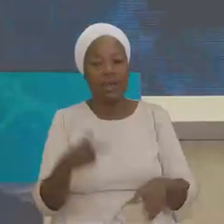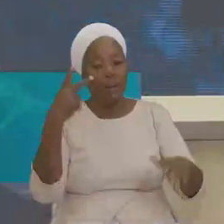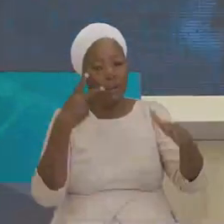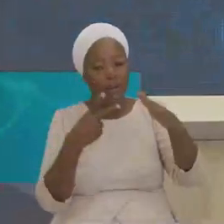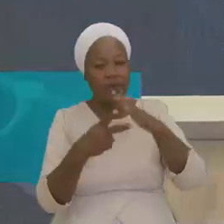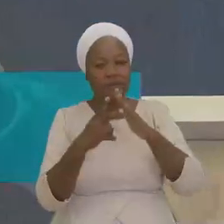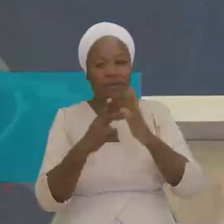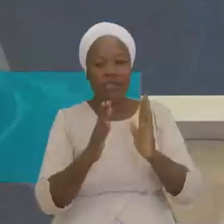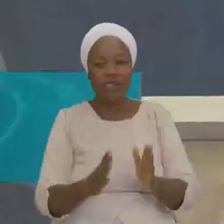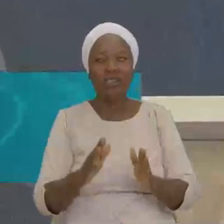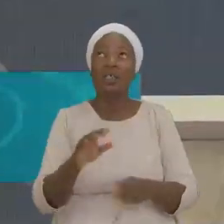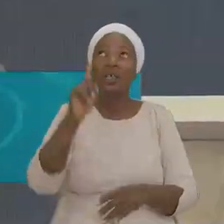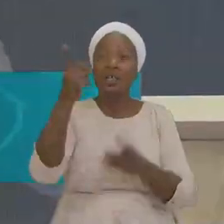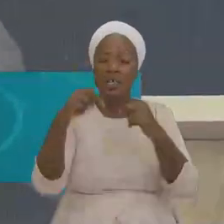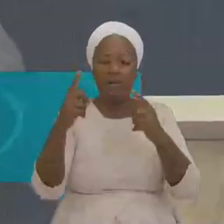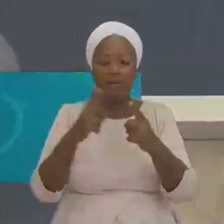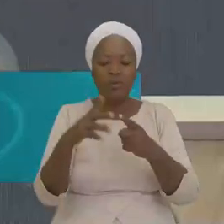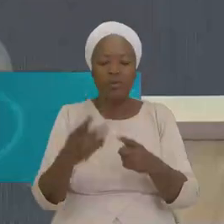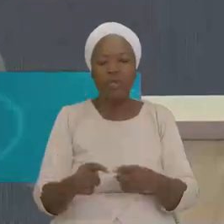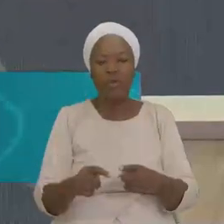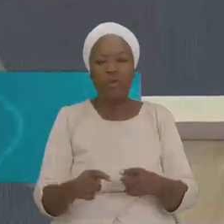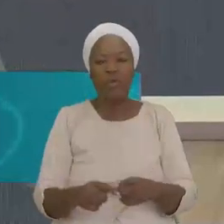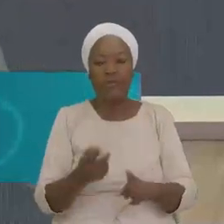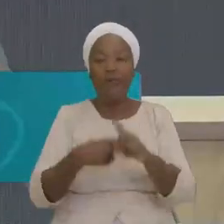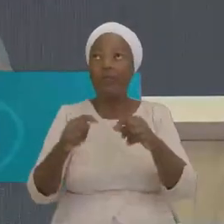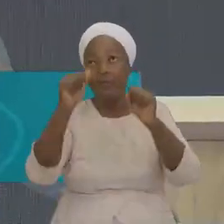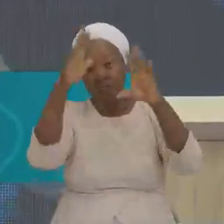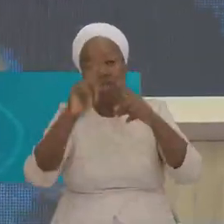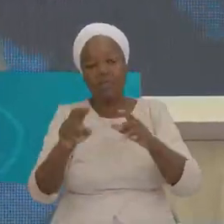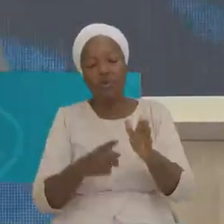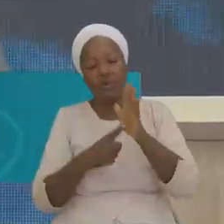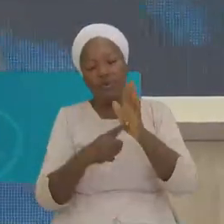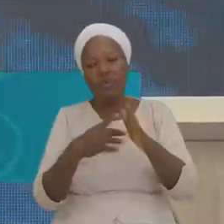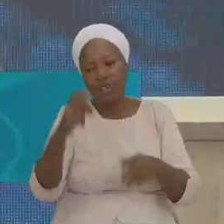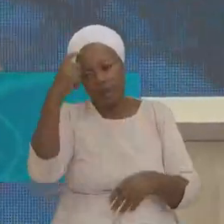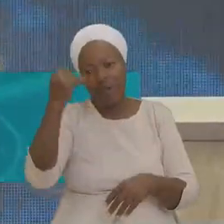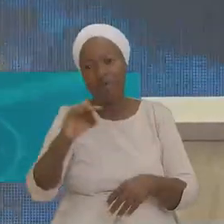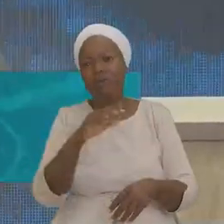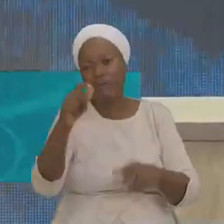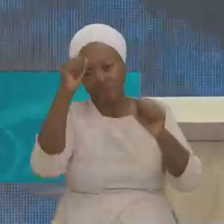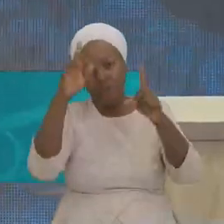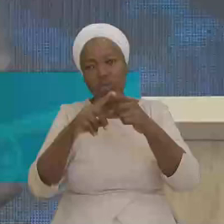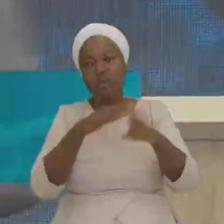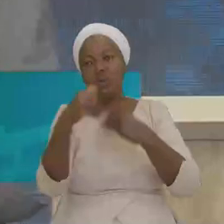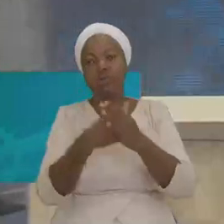prince, comme prophète, il est venu du Père nous révéler la pensée du Père au monde